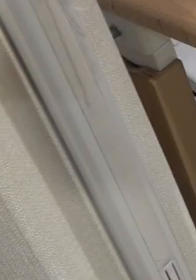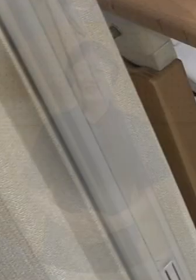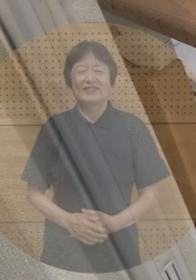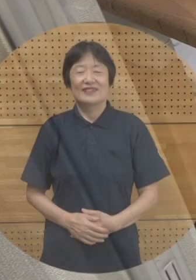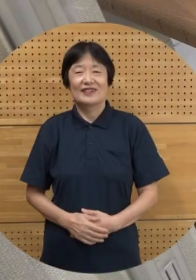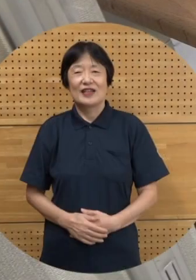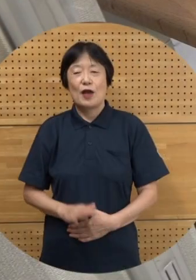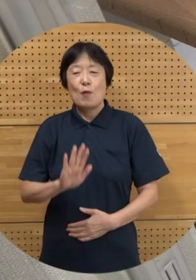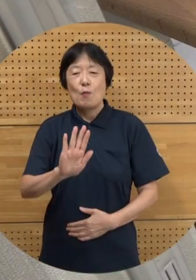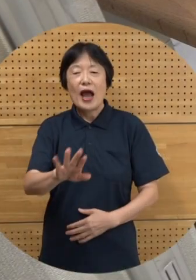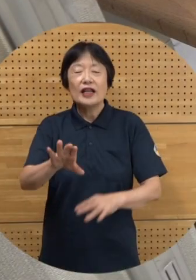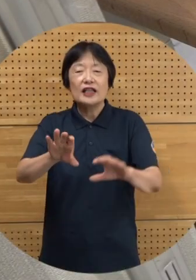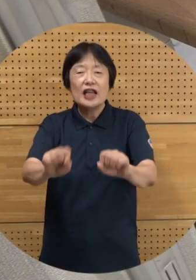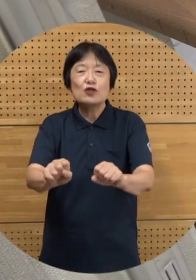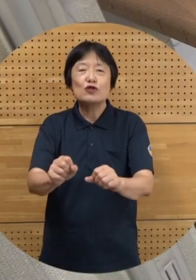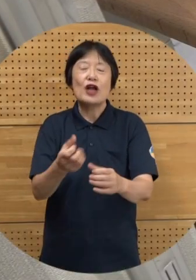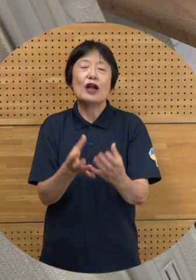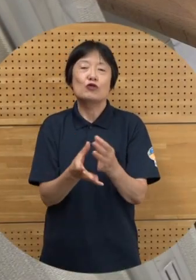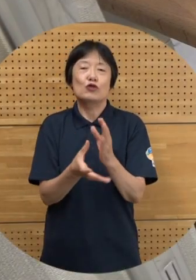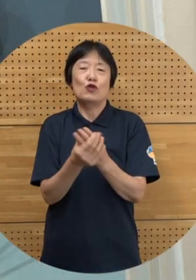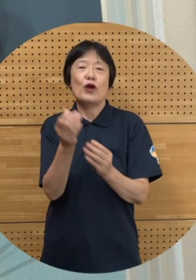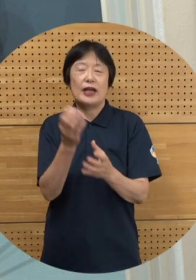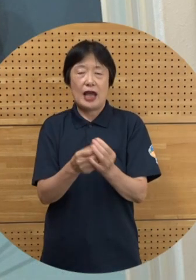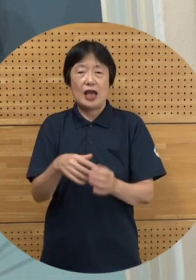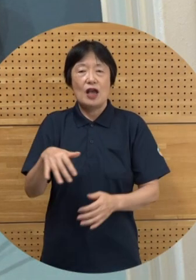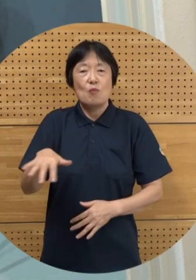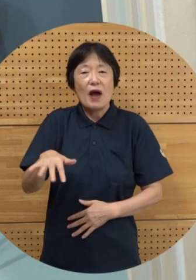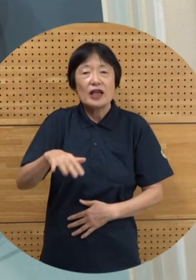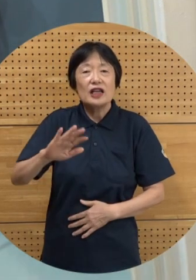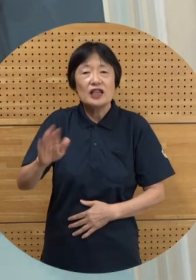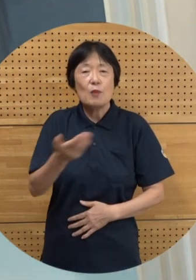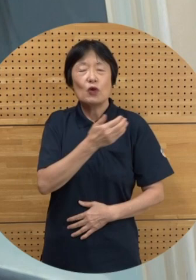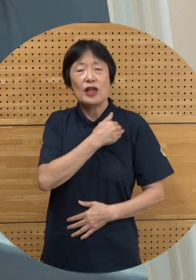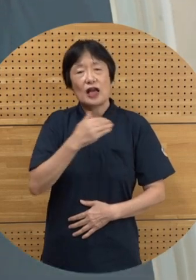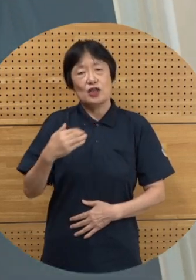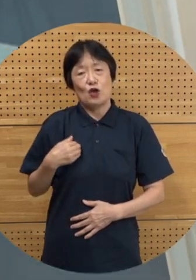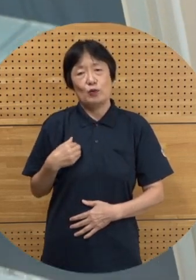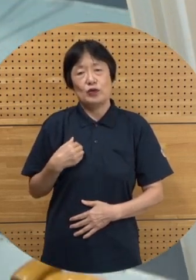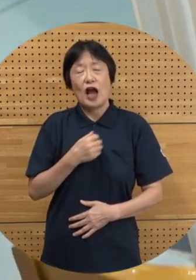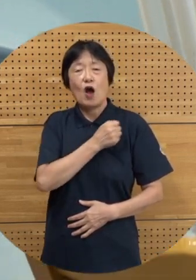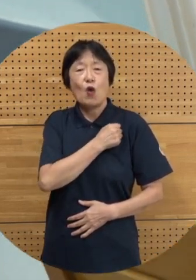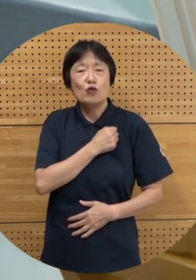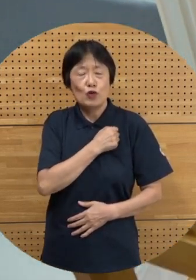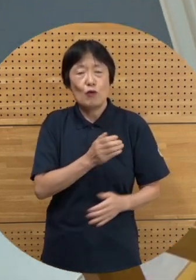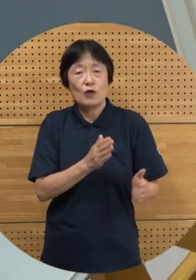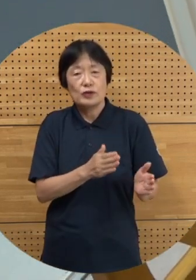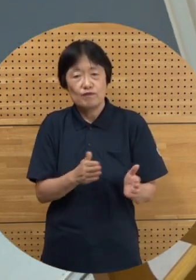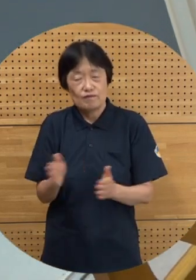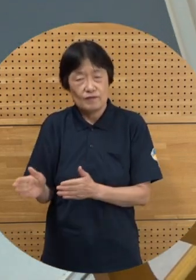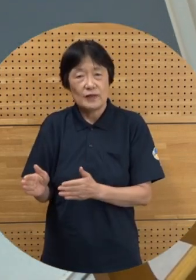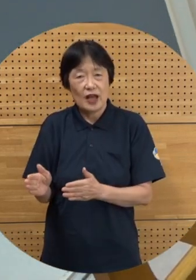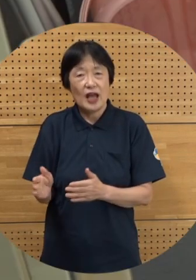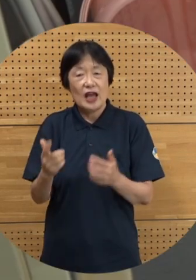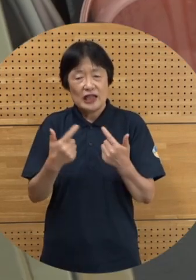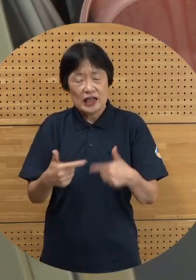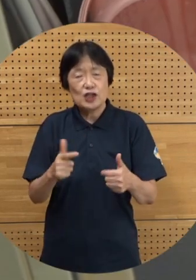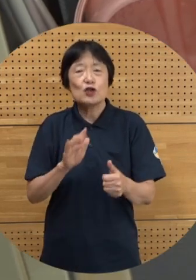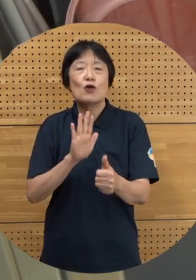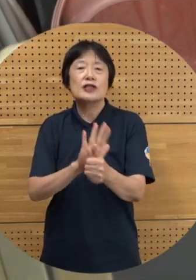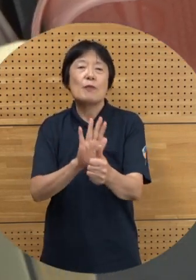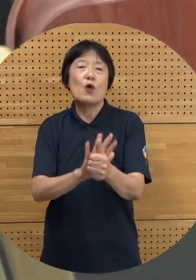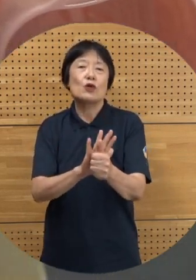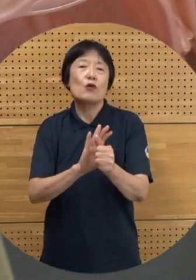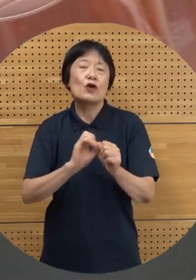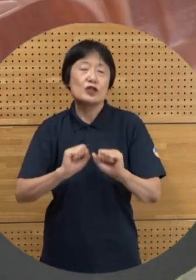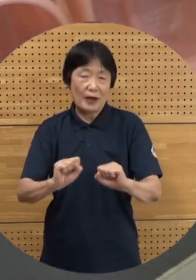前側に手すりのあるトイレや麻痺の人でも入れるヒノキ風呂を備え、利用者の日常をサポートします